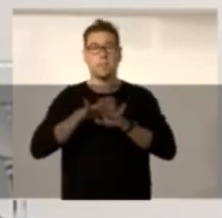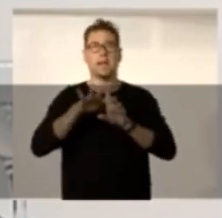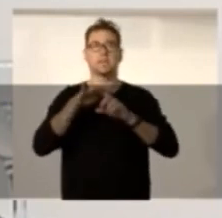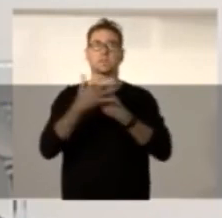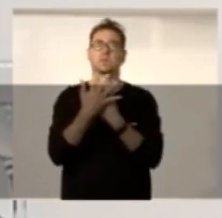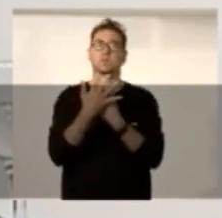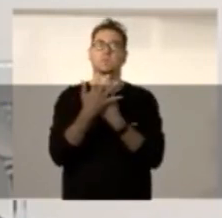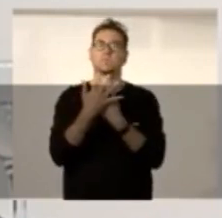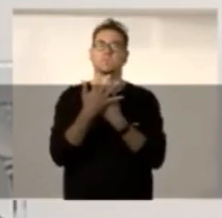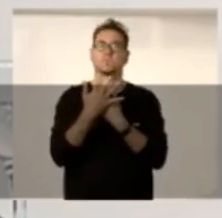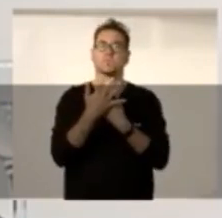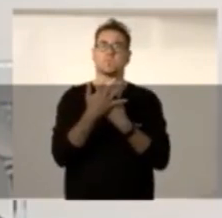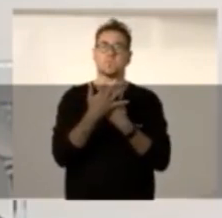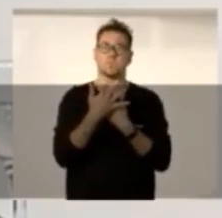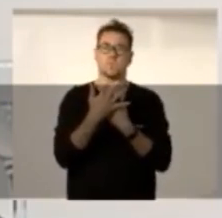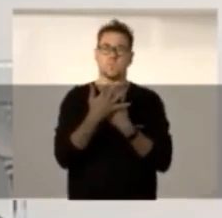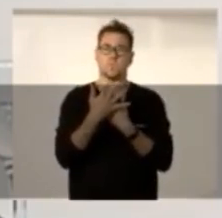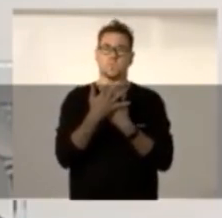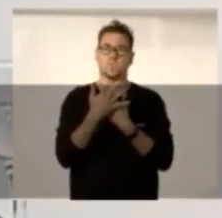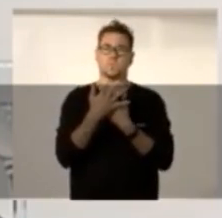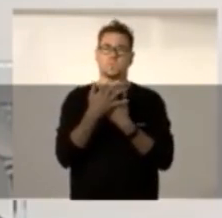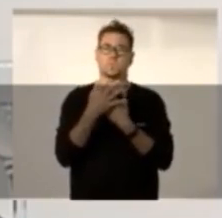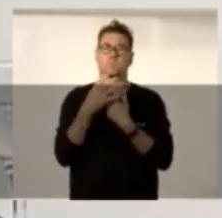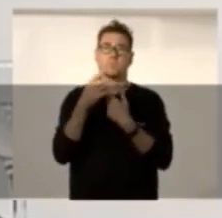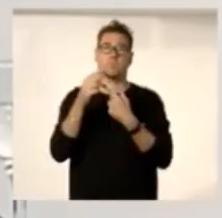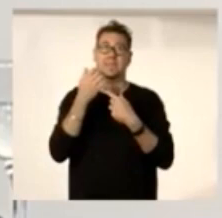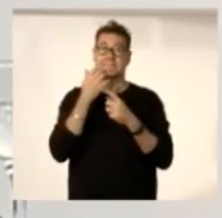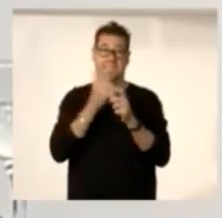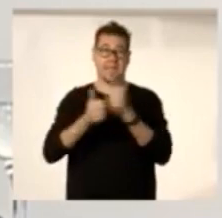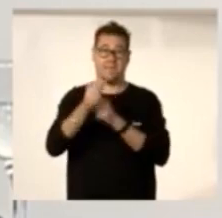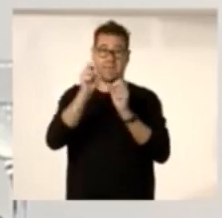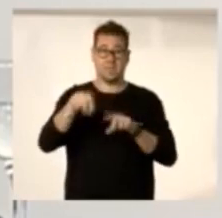situació no empitjori.